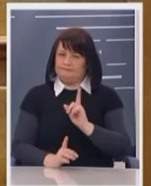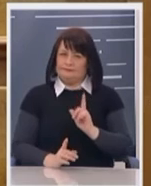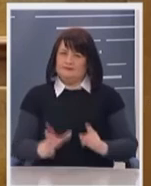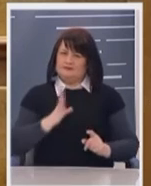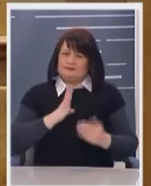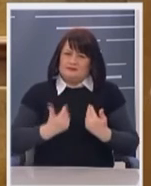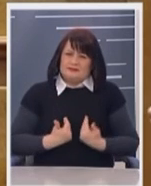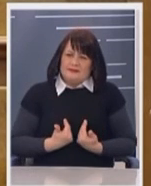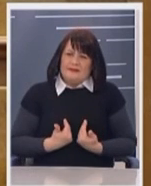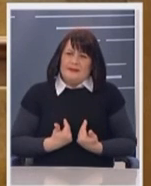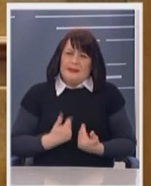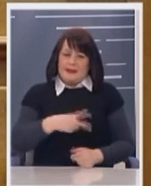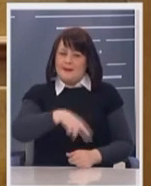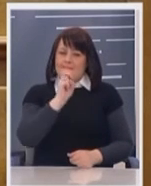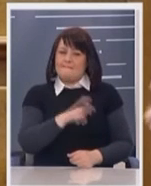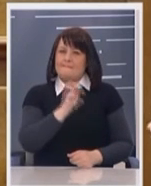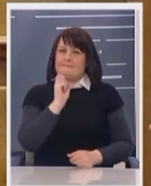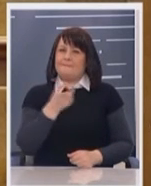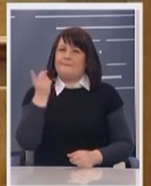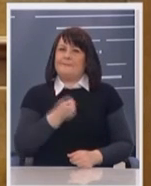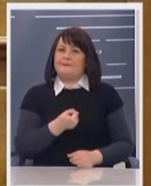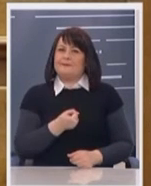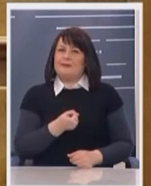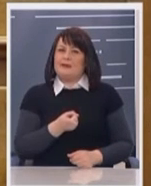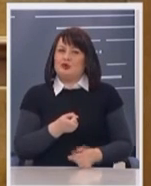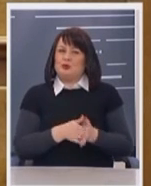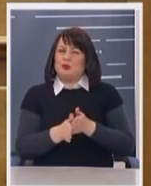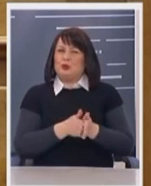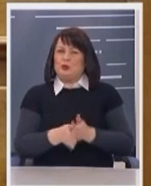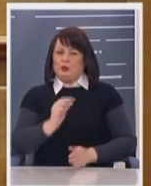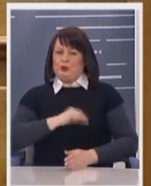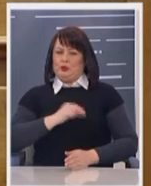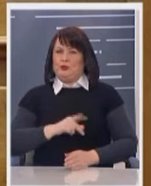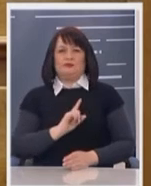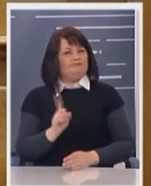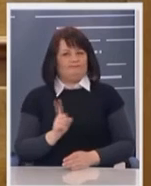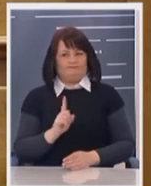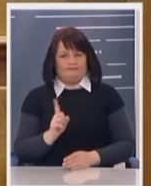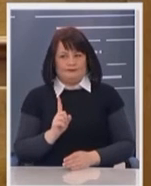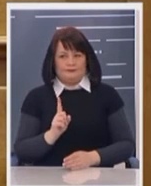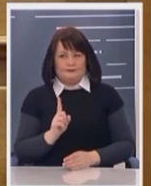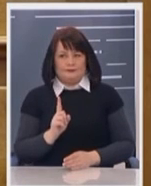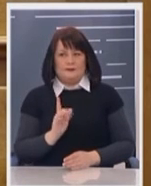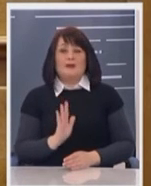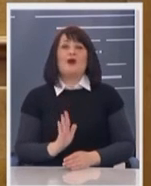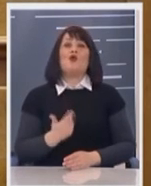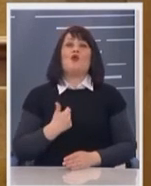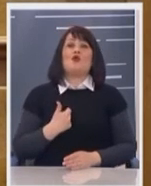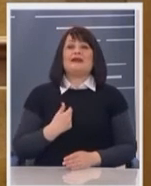βάλουν χέρι στις προμήθειες, το δάχτυλο στο μέλι, ούτε όμως να κάνουμε και τους καλούς μαθητές των